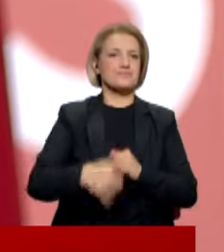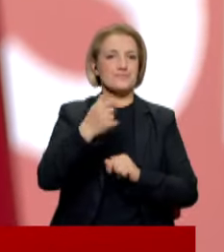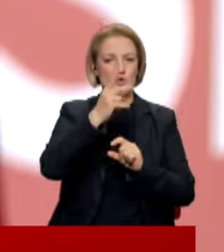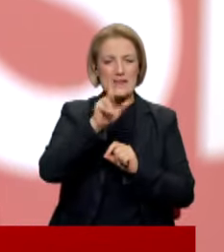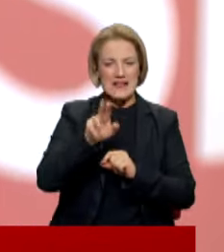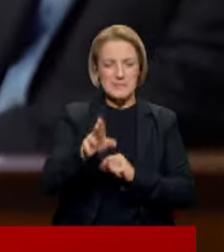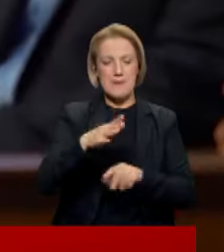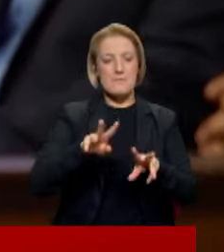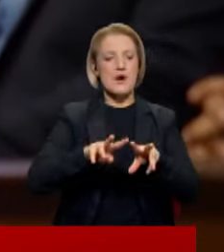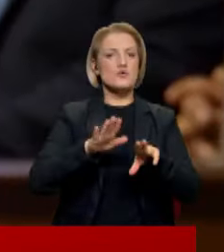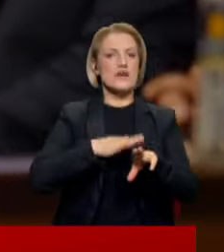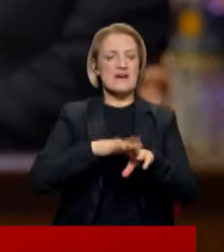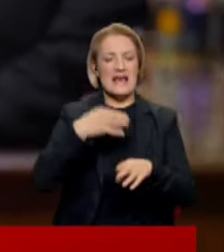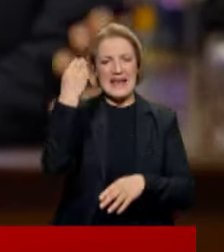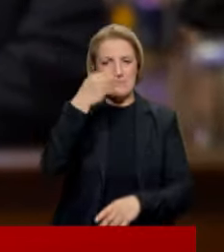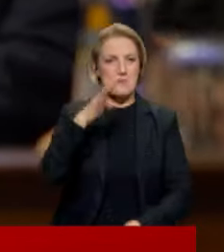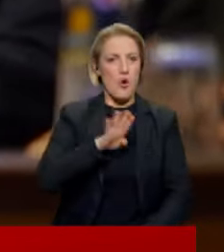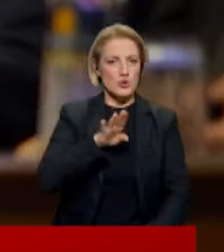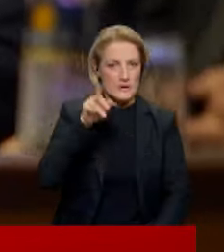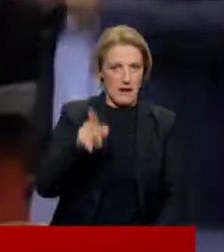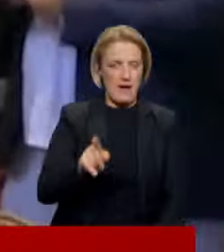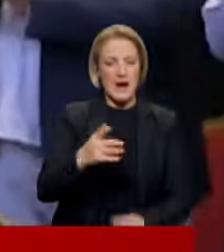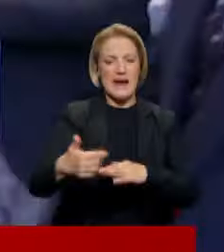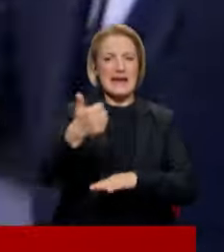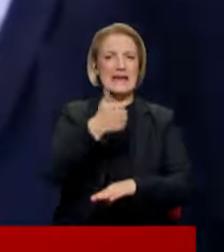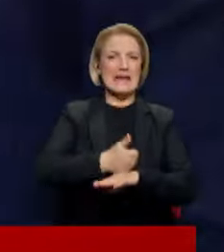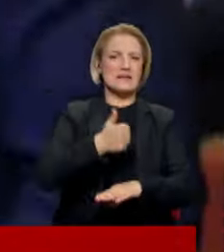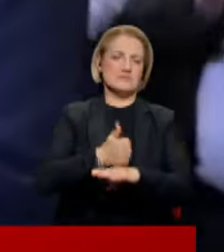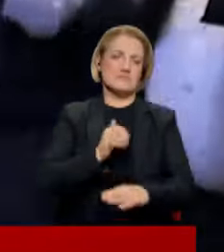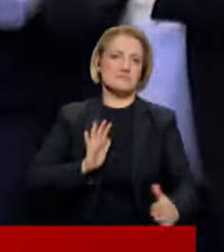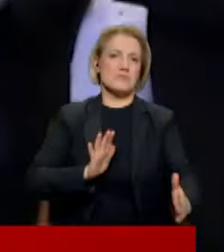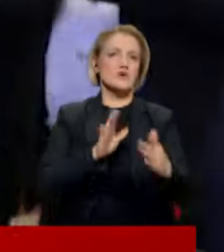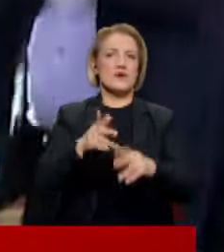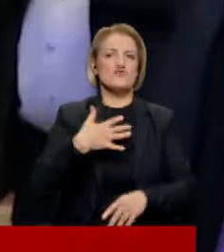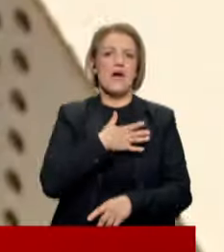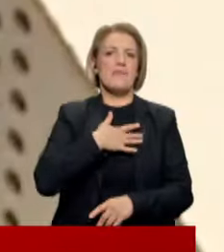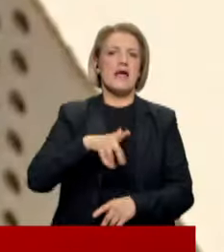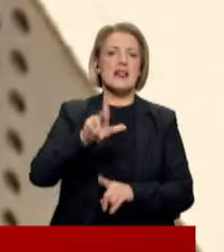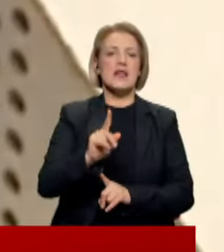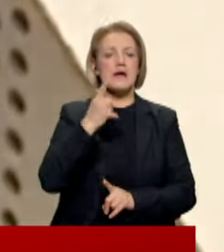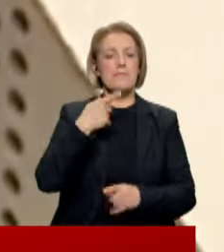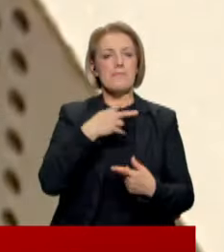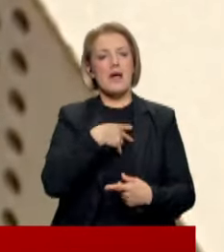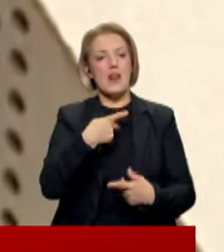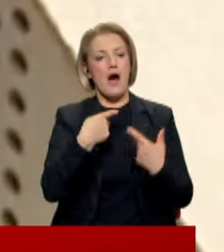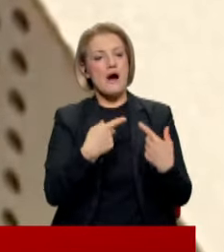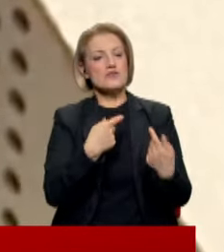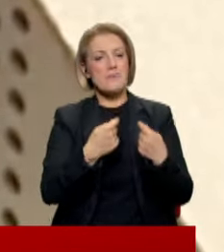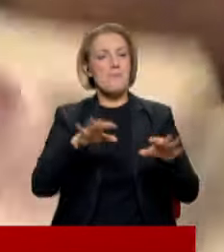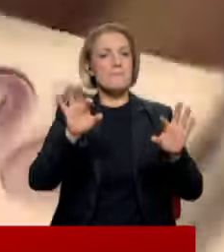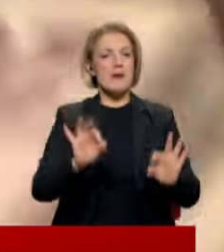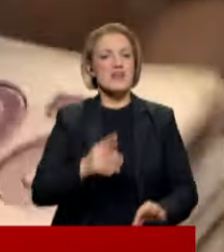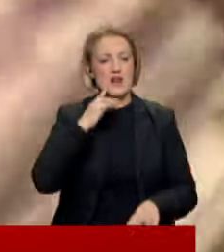Özel gibi Mansur Yavaş da Ekrem İmamoğlu da iktidara res çekti. CHP'li belediyelere harcamalar üzerinden